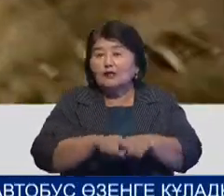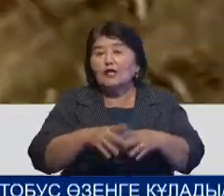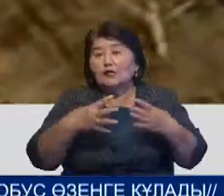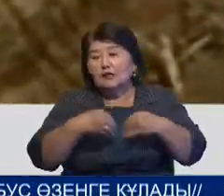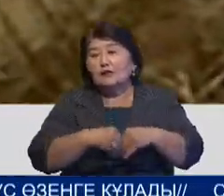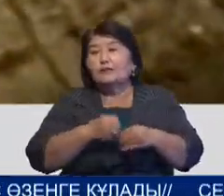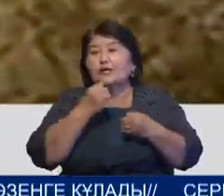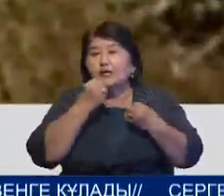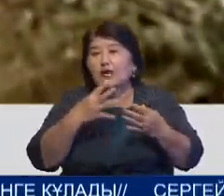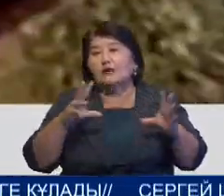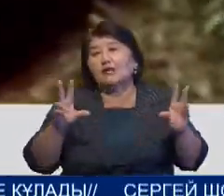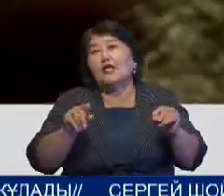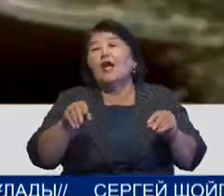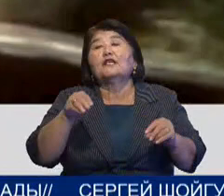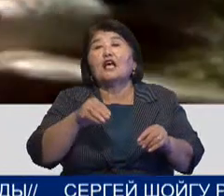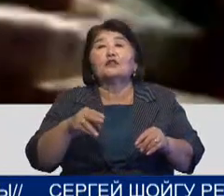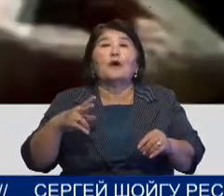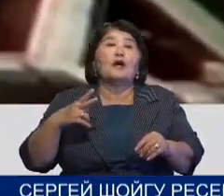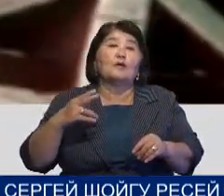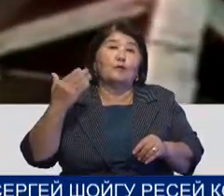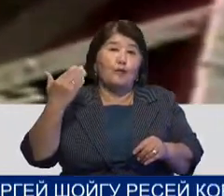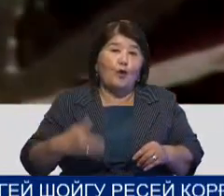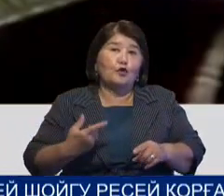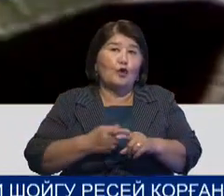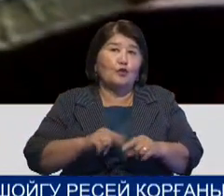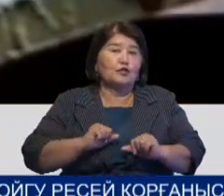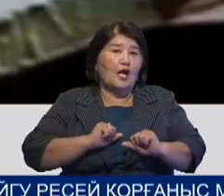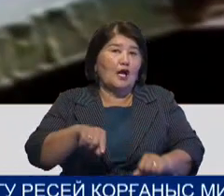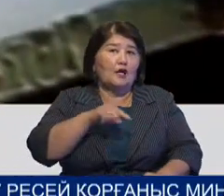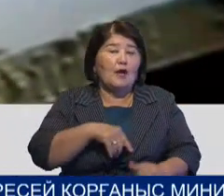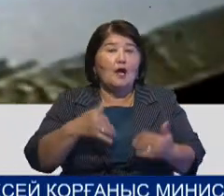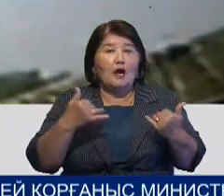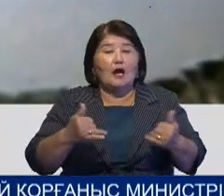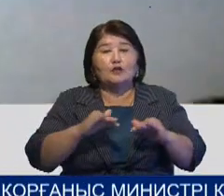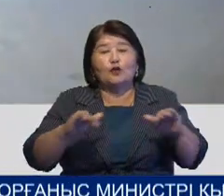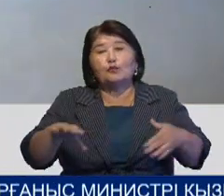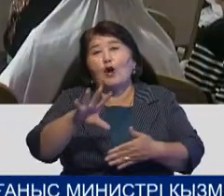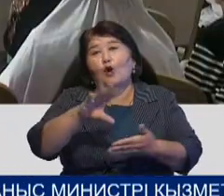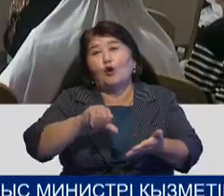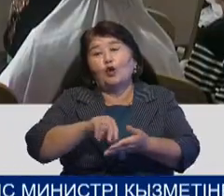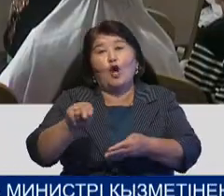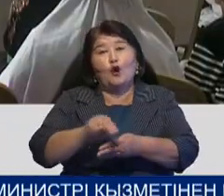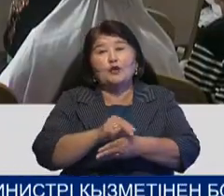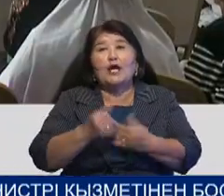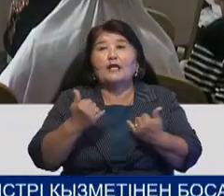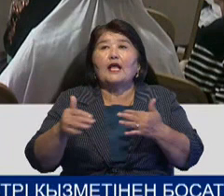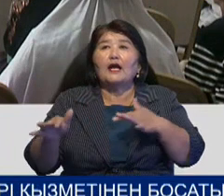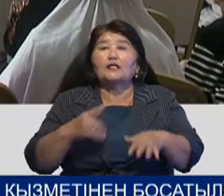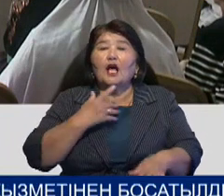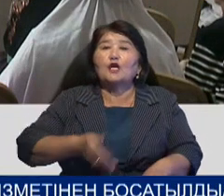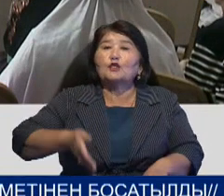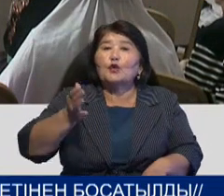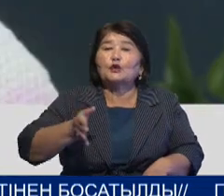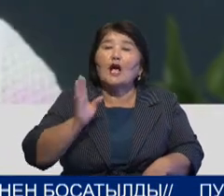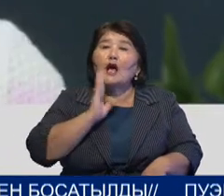бенеттен береке тапты. Таспамбетованың бойындағы осынау қайсар мінез қазіргі ұрпаққа үлгі өнеге. Тағылымда ішірады сөз